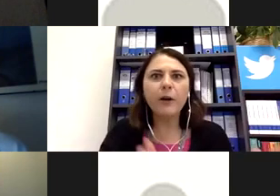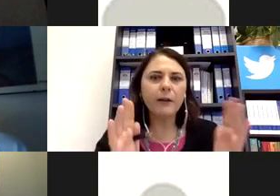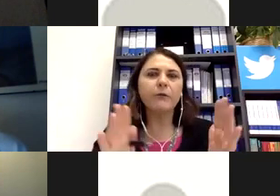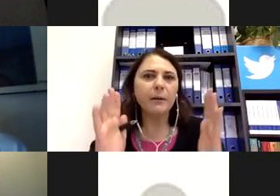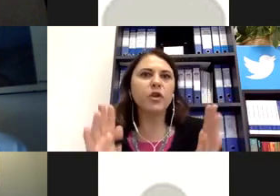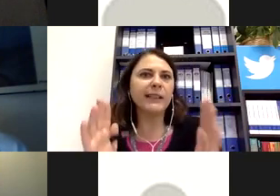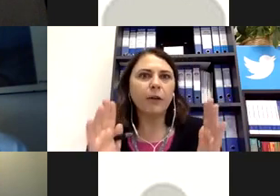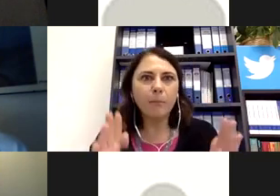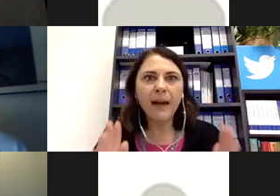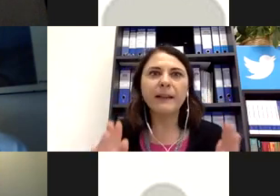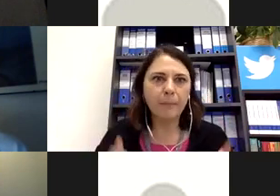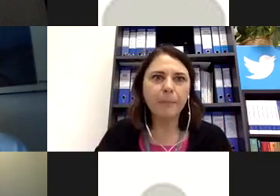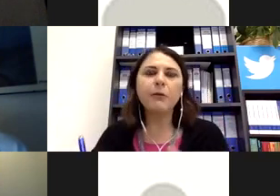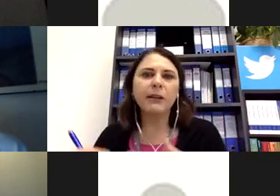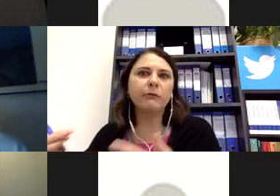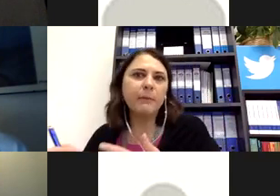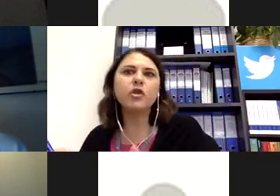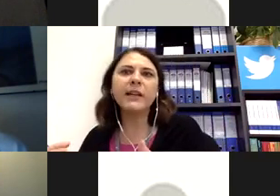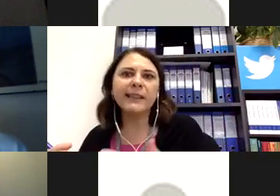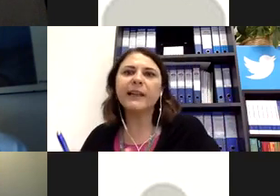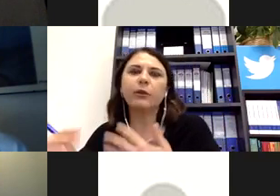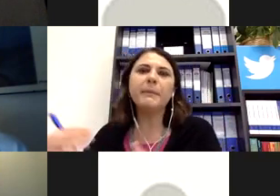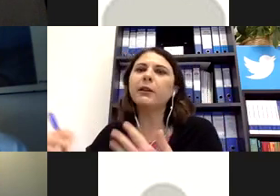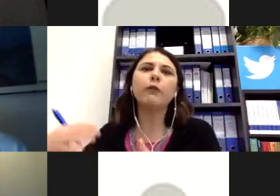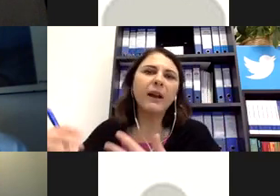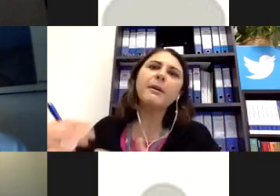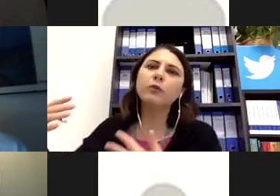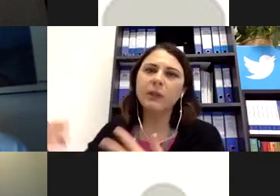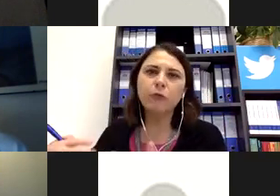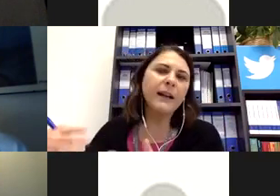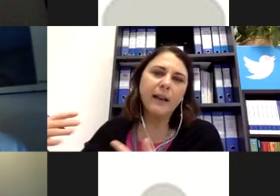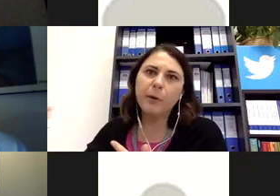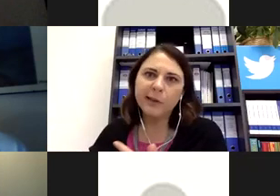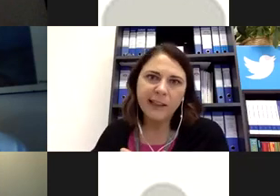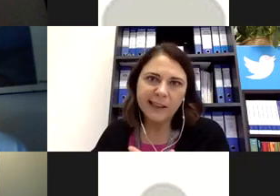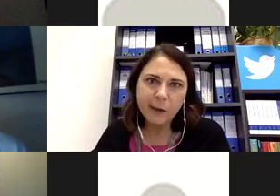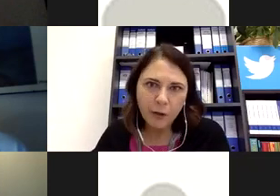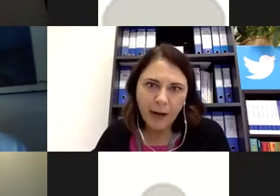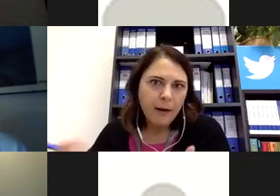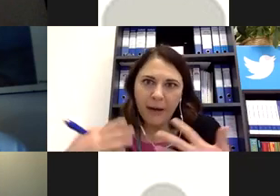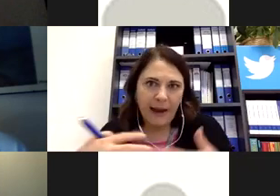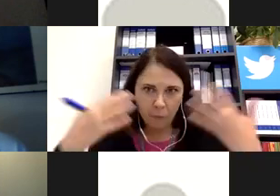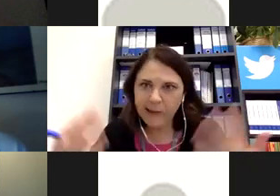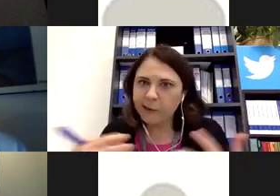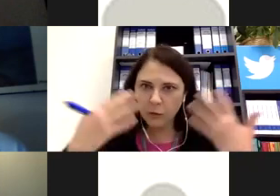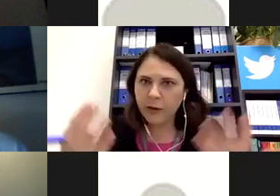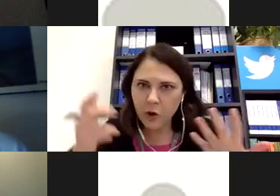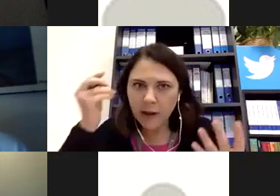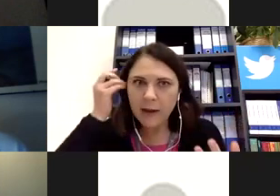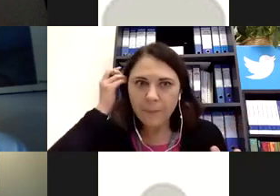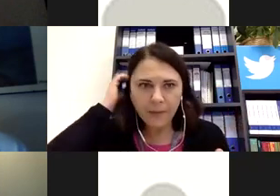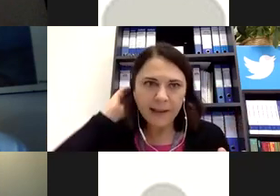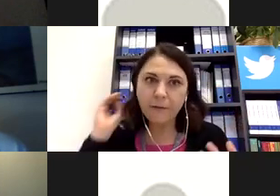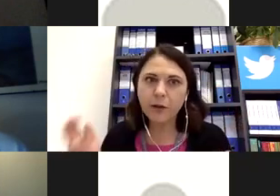poi un'emergenza incombente poi un'emergenza che teoricamente dovrebbe continuare nel post-elezione perché è questo quello che